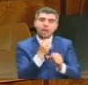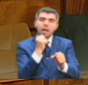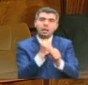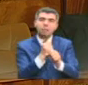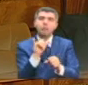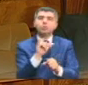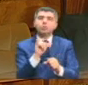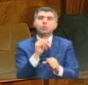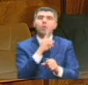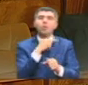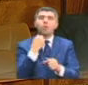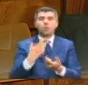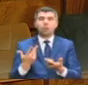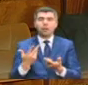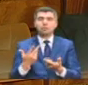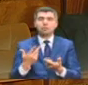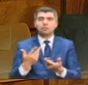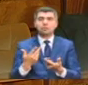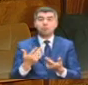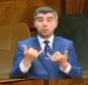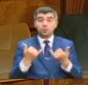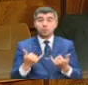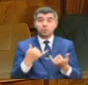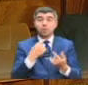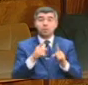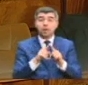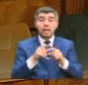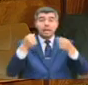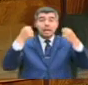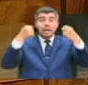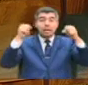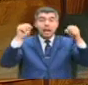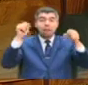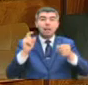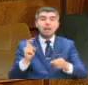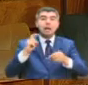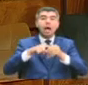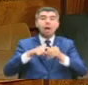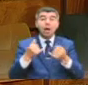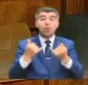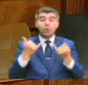حنا كنعرفوا بأنه اليوم كيتزامن هذه الجلسة مع إضراب عام ديال النقابات. كنعرفوا